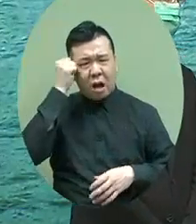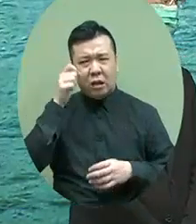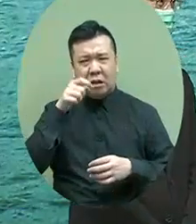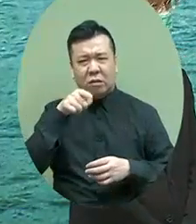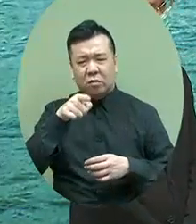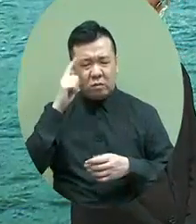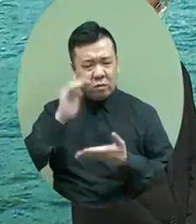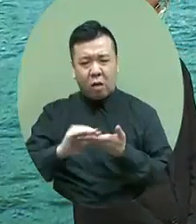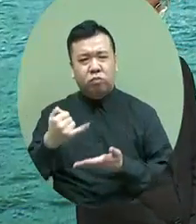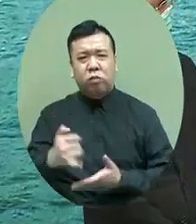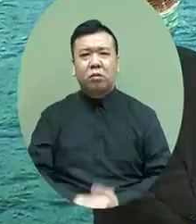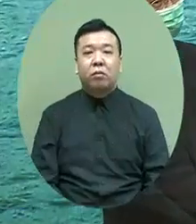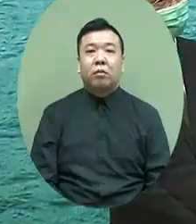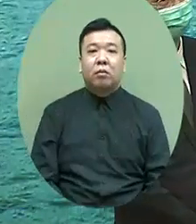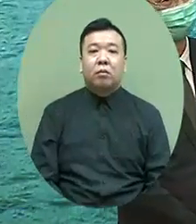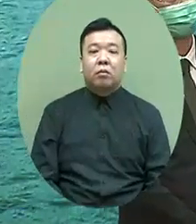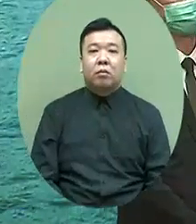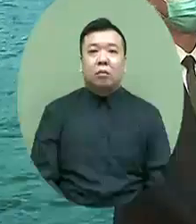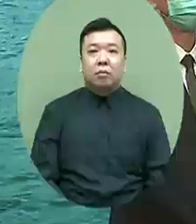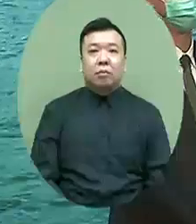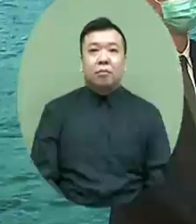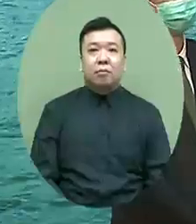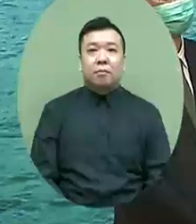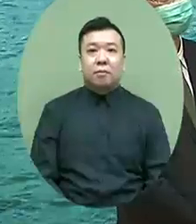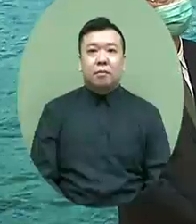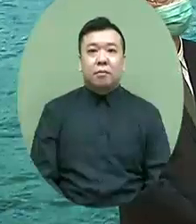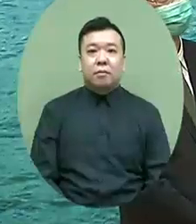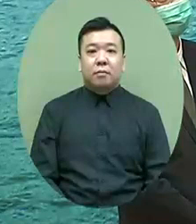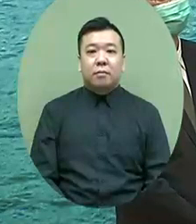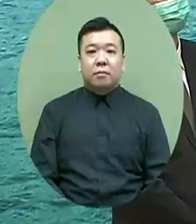好難理解。 嗯，好，